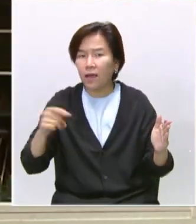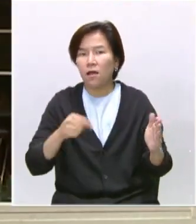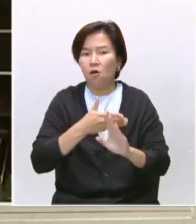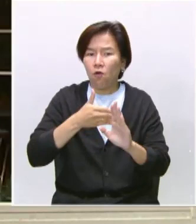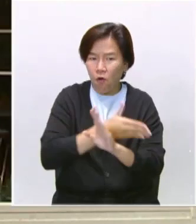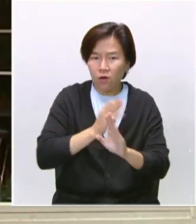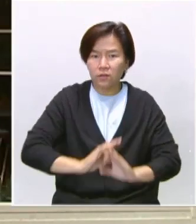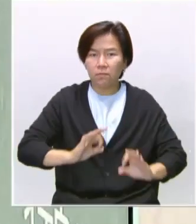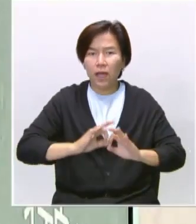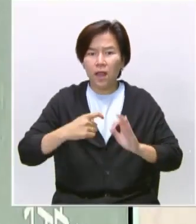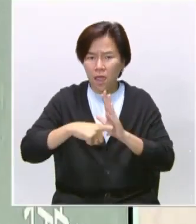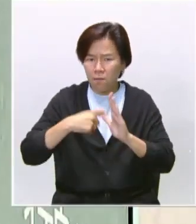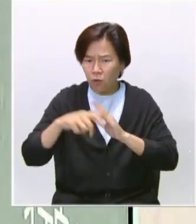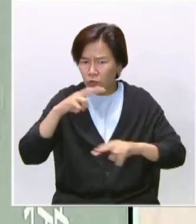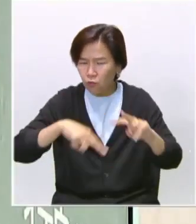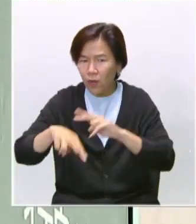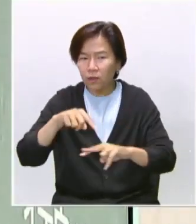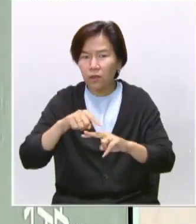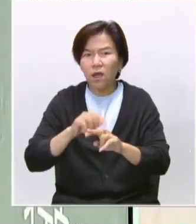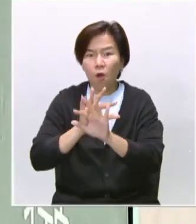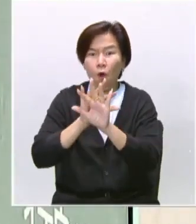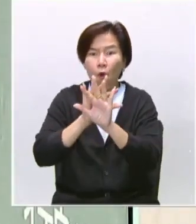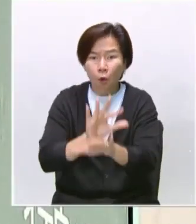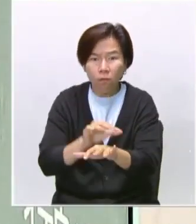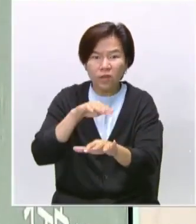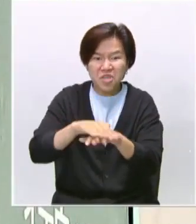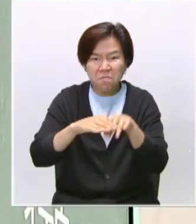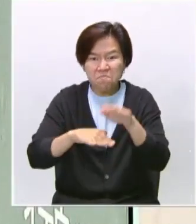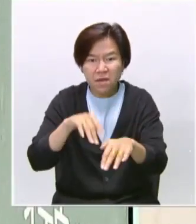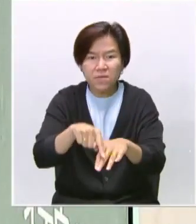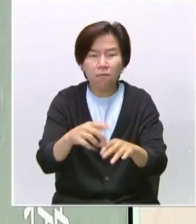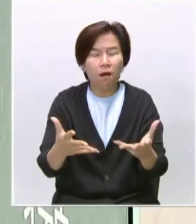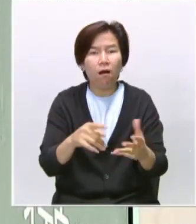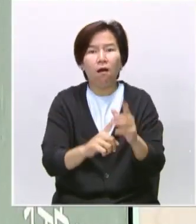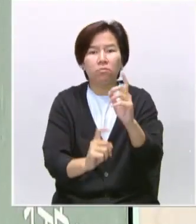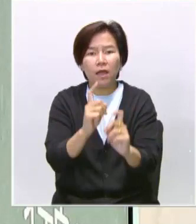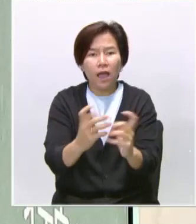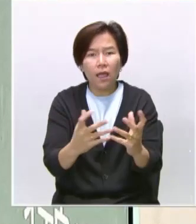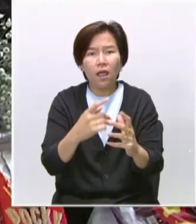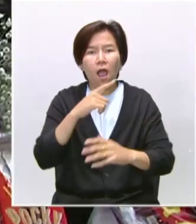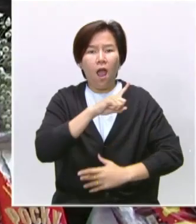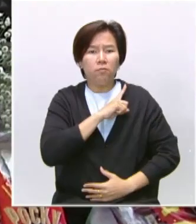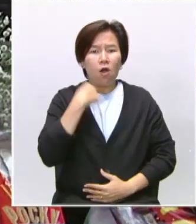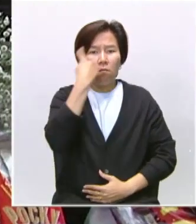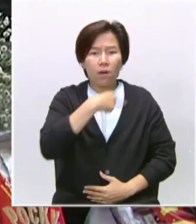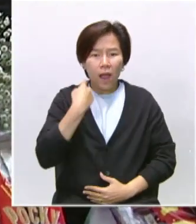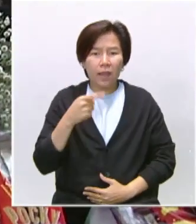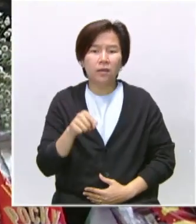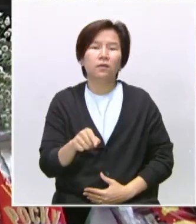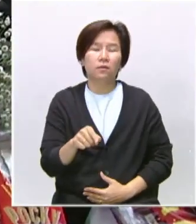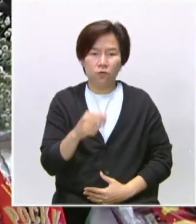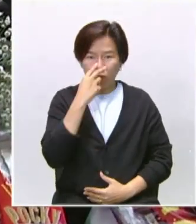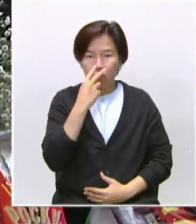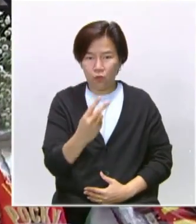พื่อตรวจสอบสาเหตุที่นำไปสู่การเหยียบกันตายและตรวจสอบว่ามีใครที่อาจจะต้องรับผิดชอบเป็นต้นเหตุที่ทำให้เกิดเหตุ